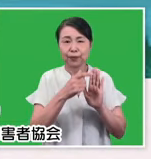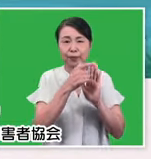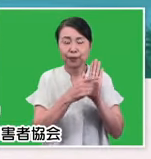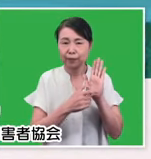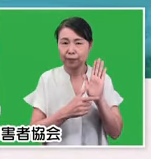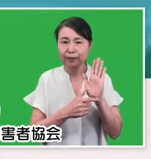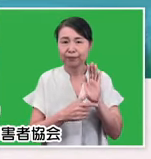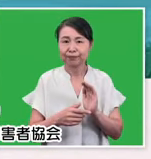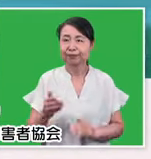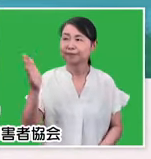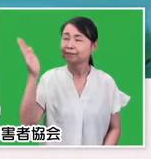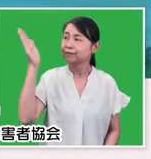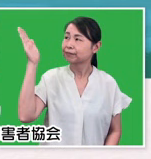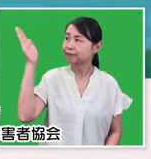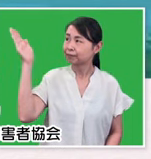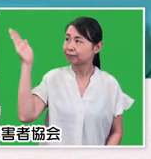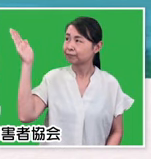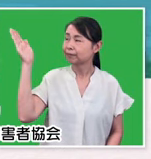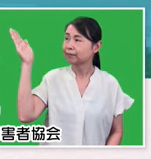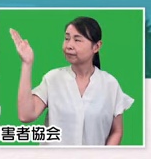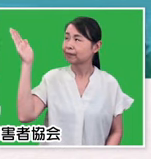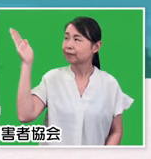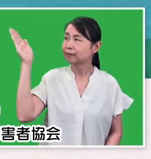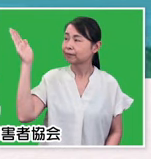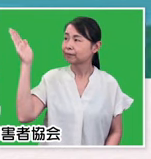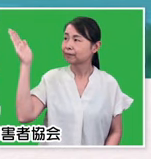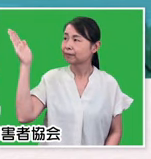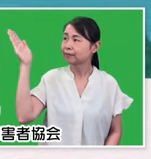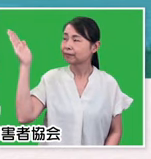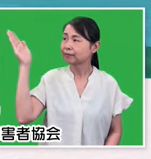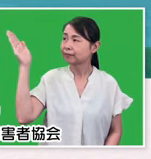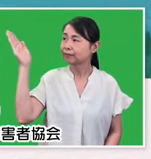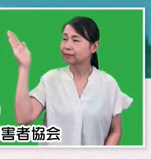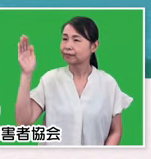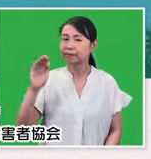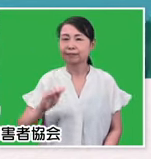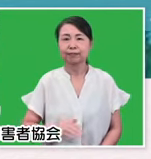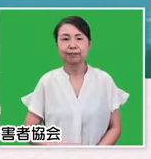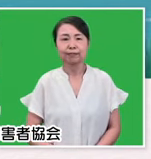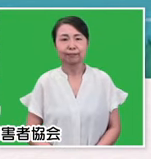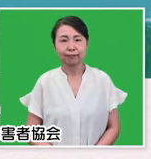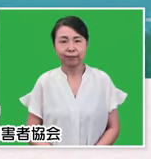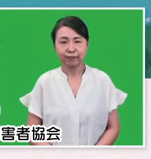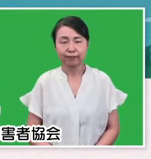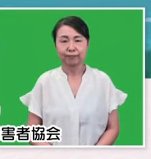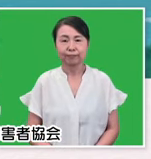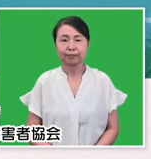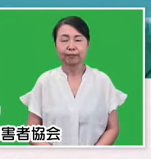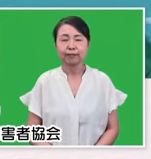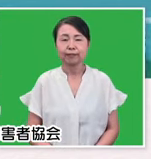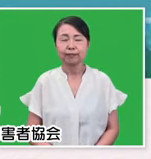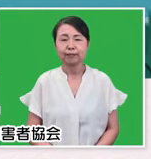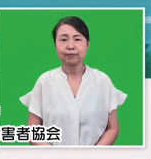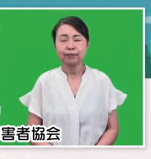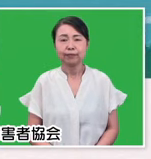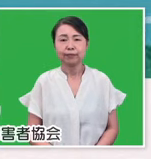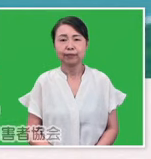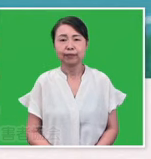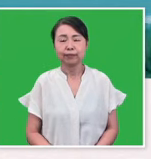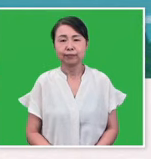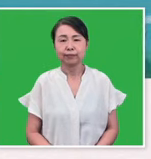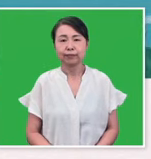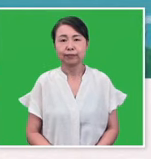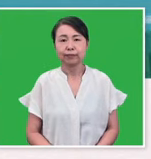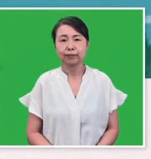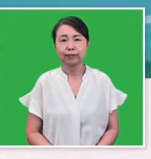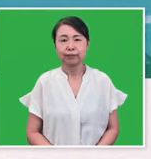今週のテーマは県内の魅力ある企業とは。若者や女性の県内定着に向けて、